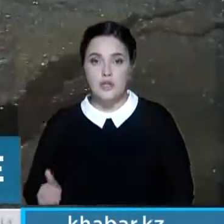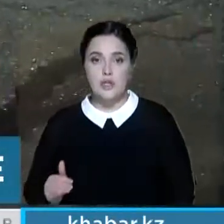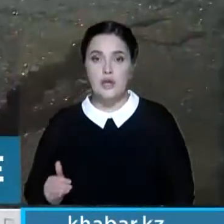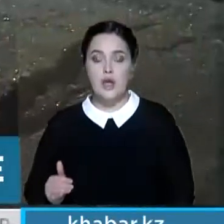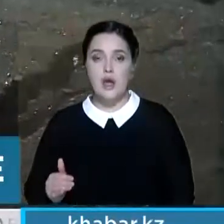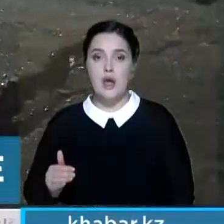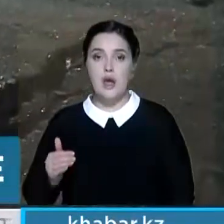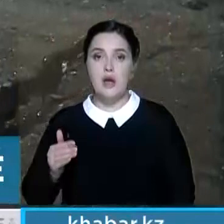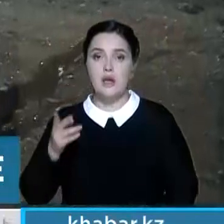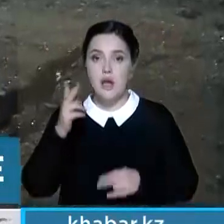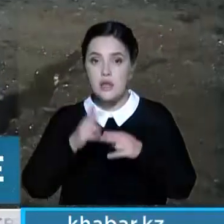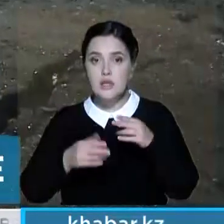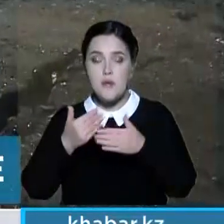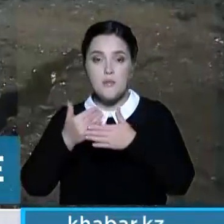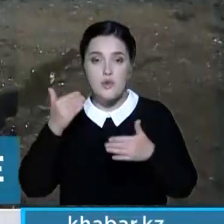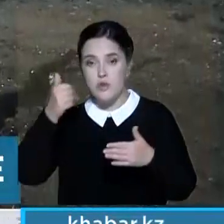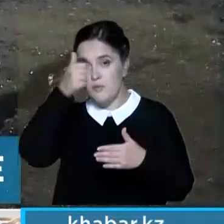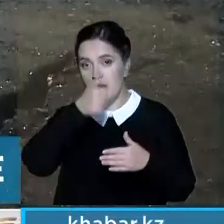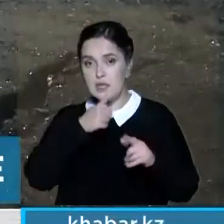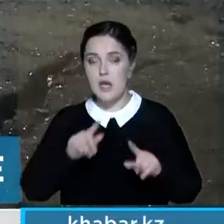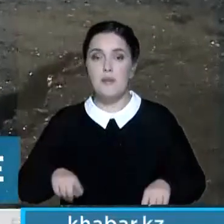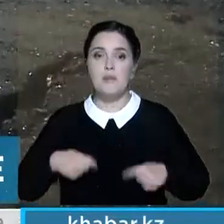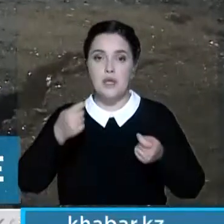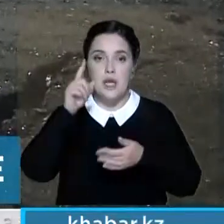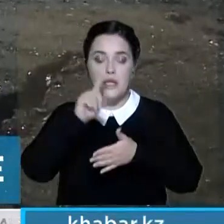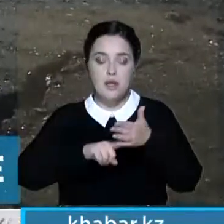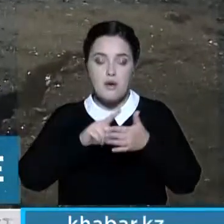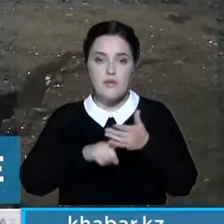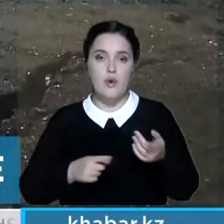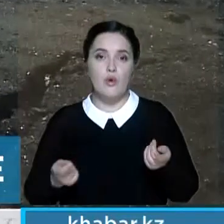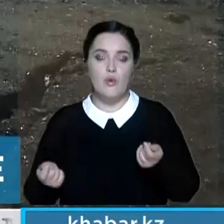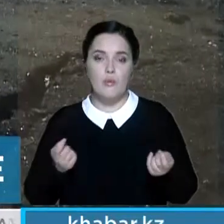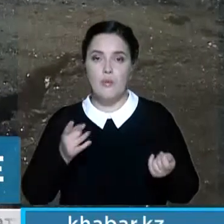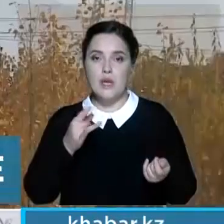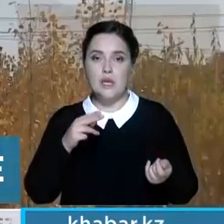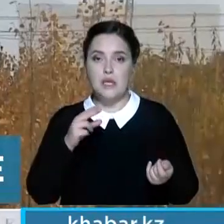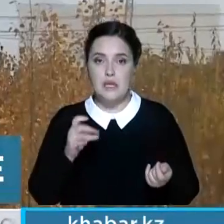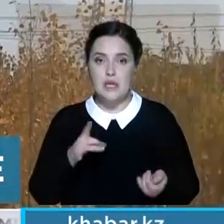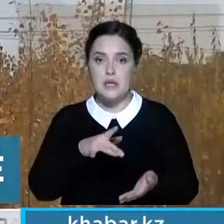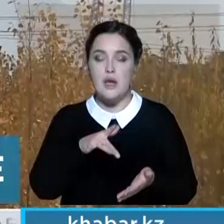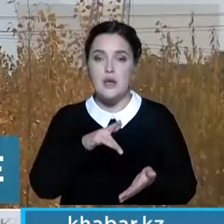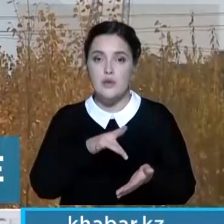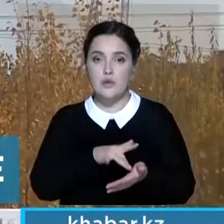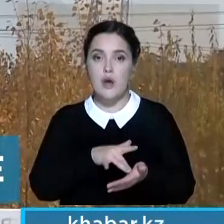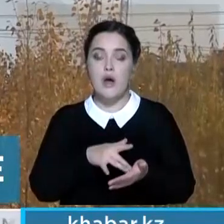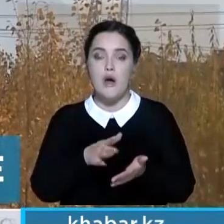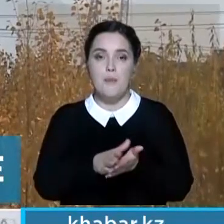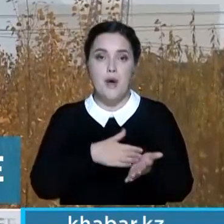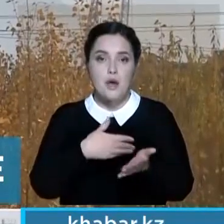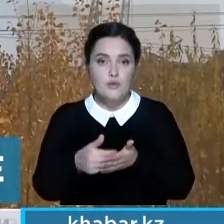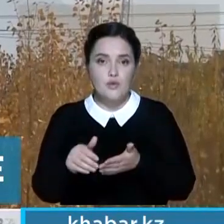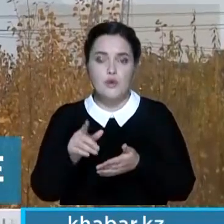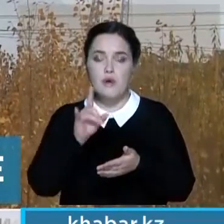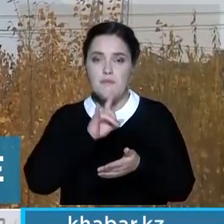прошлого месяца ТЭЦ передали в доверительное управление Ридерскому городскому водоканалу. С мазутом тоже проблем не будет,